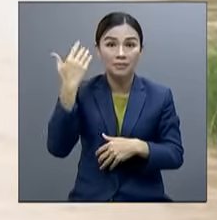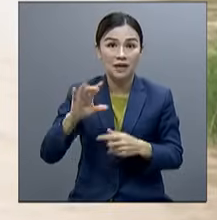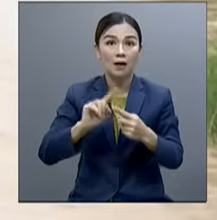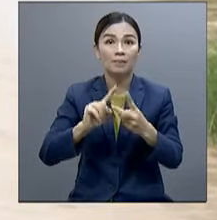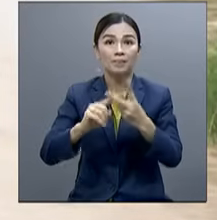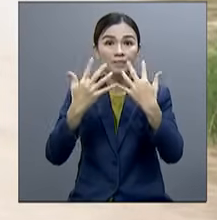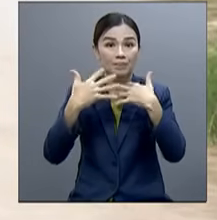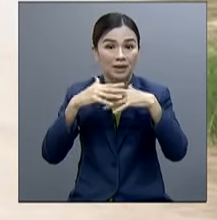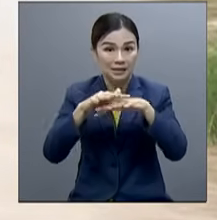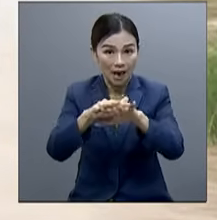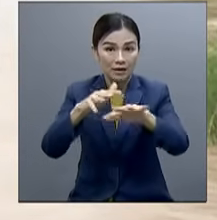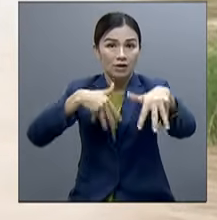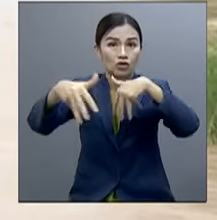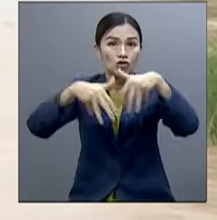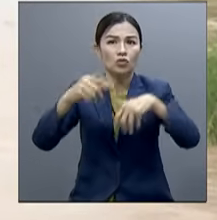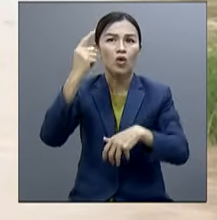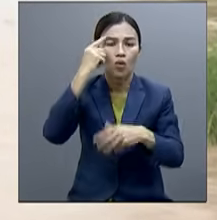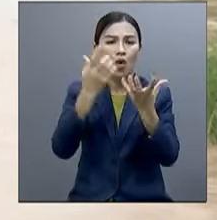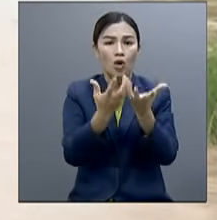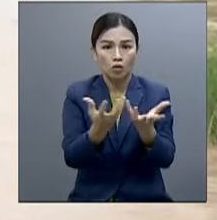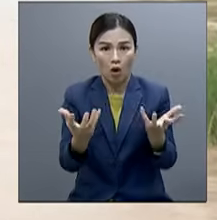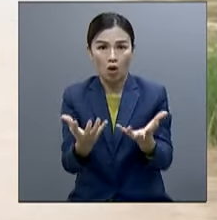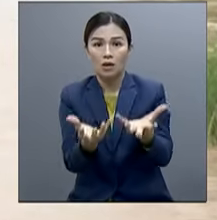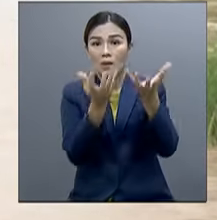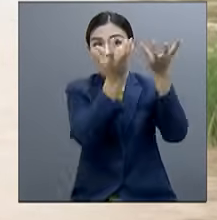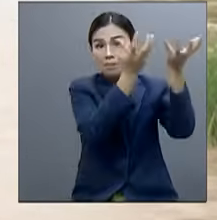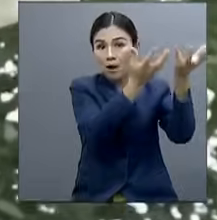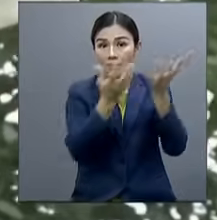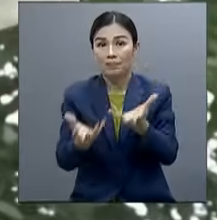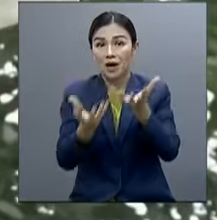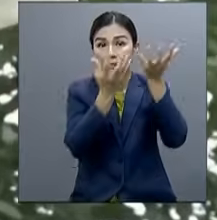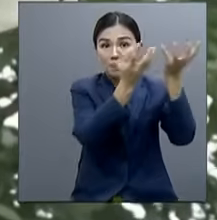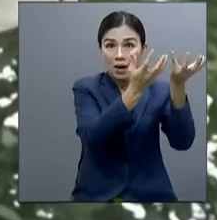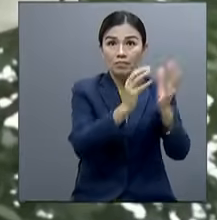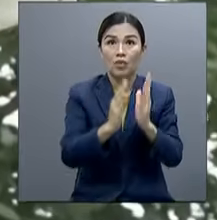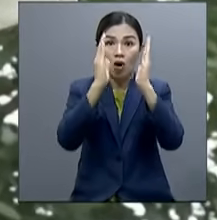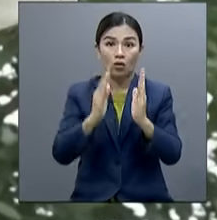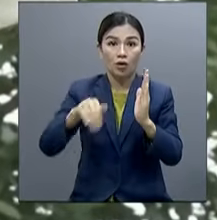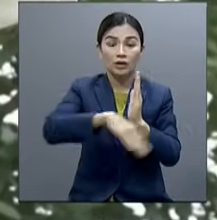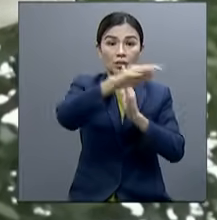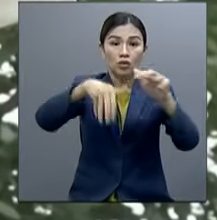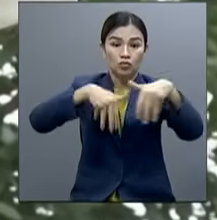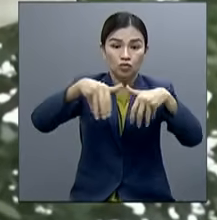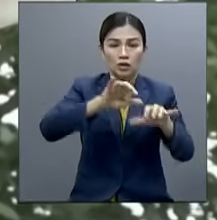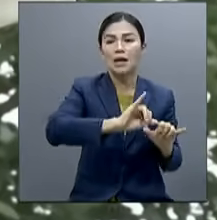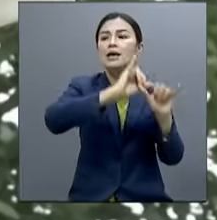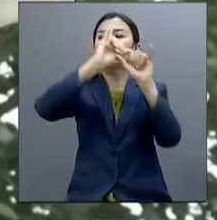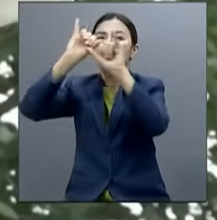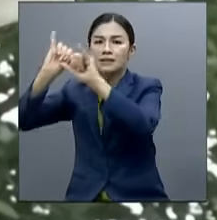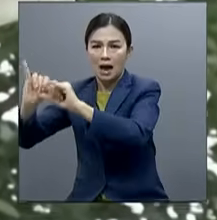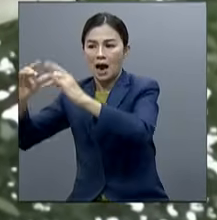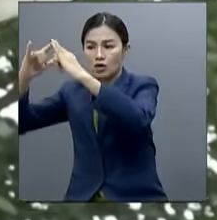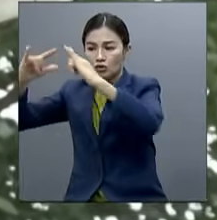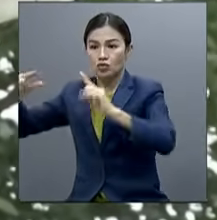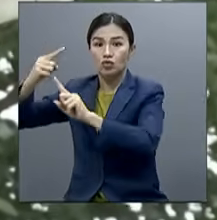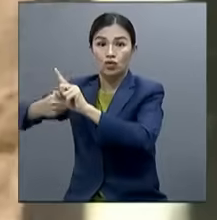นที่แจ้งประชาชนให้เก็บของขึ้นที่สูงเตรียมอพยพไปอยู่ยังศูนย์พักพิงของทางองค์กรปกครองส่วนท้